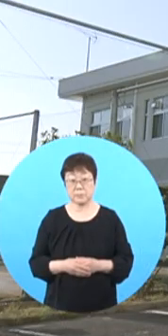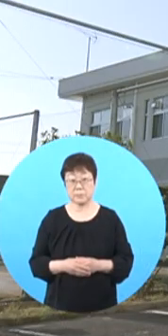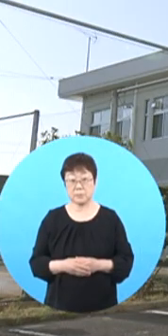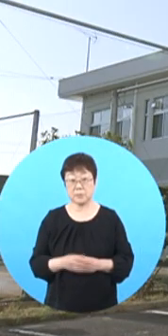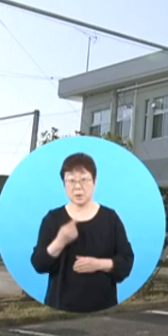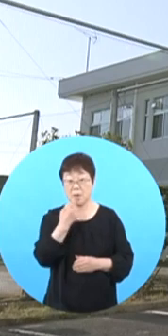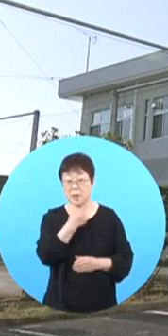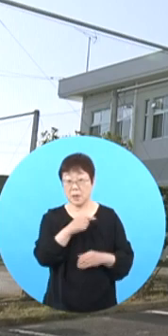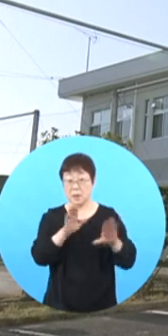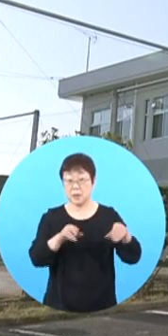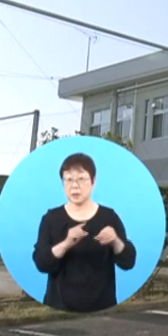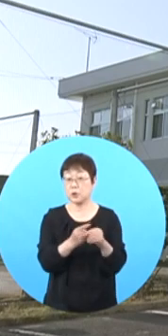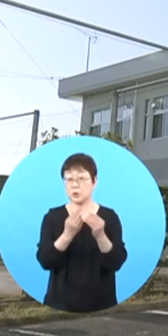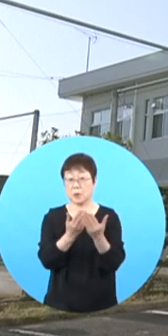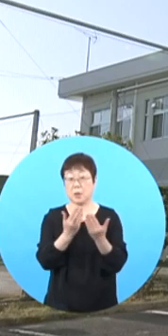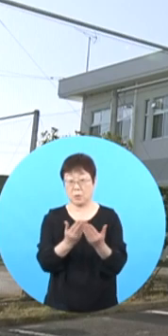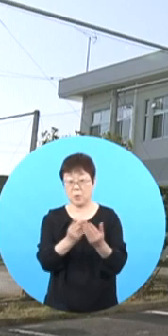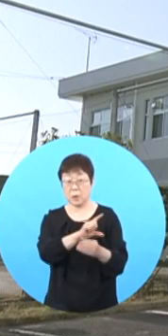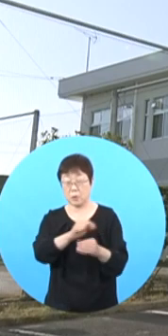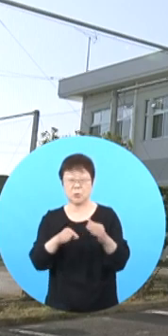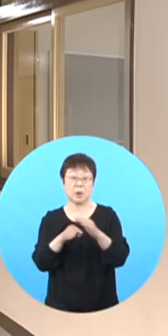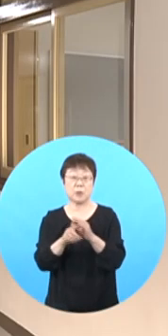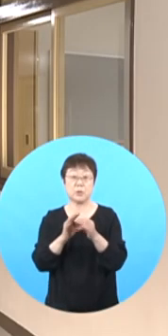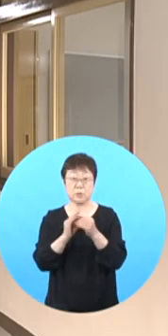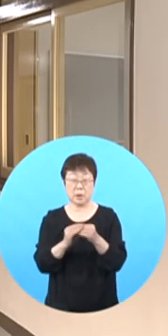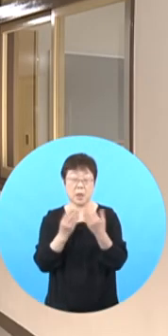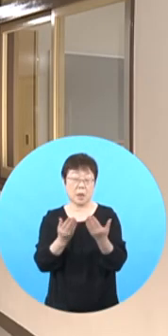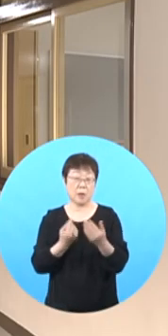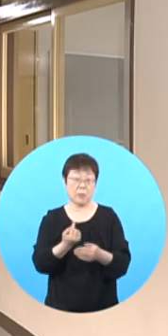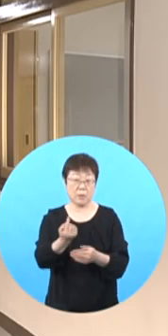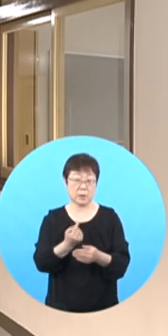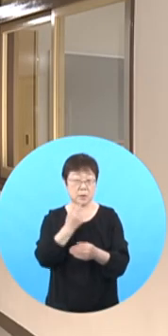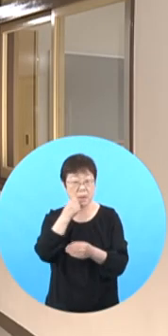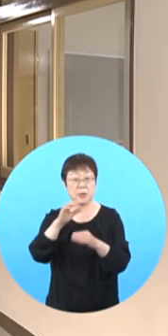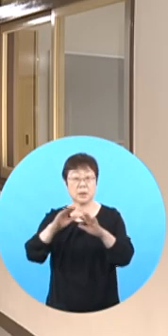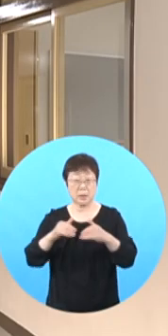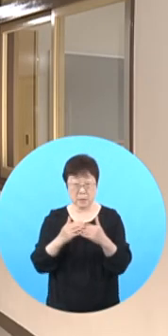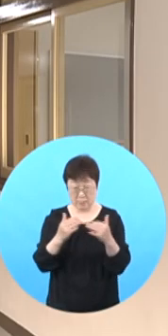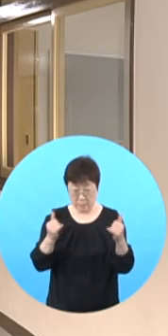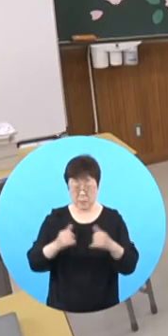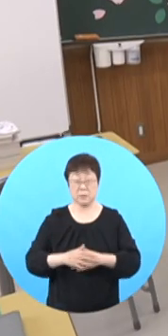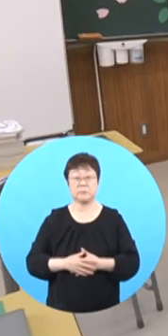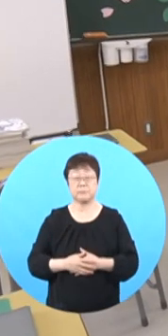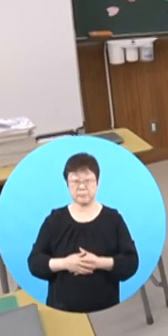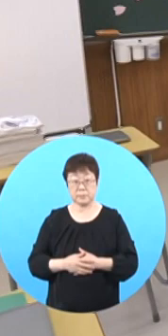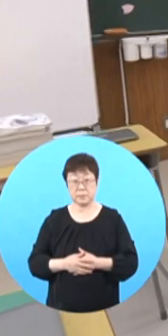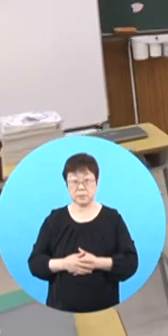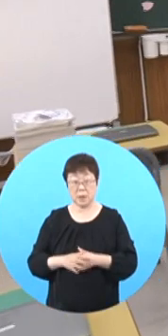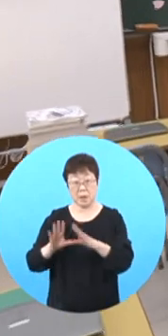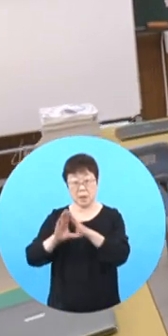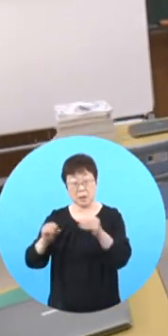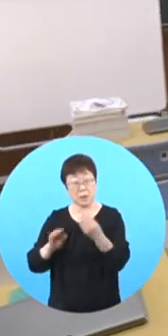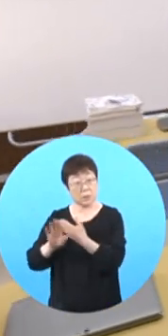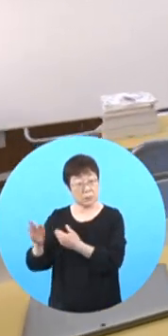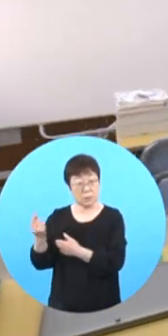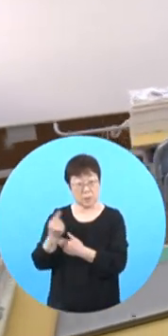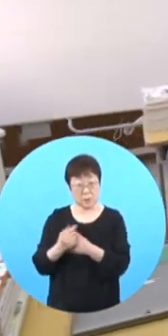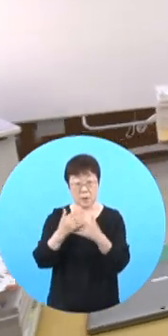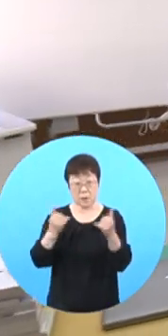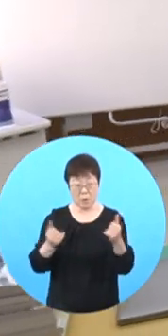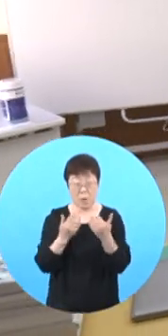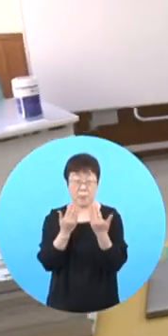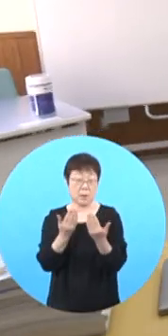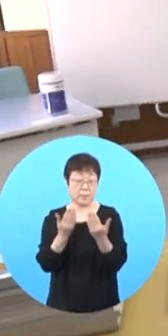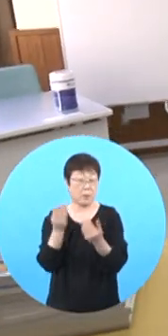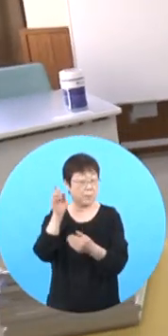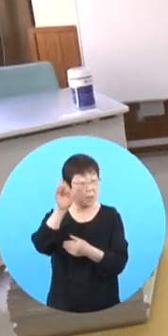白鷺中学校は、さまざまな理由により学校に通うことができなかった方や、外国籍の方など、学